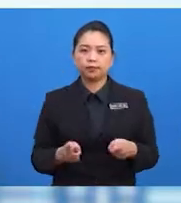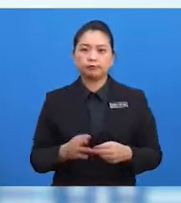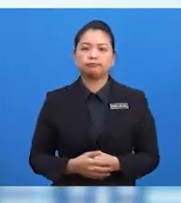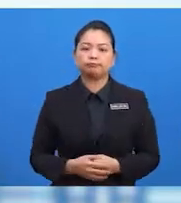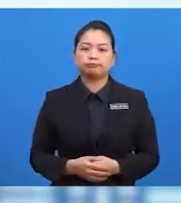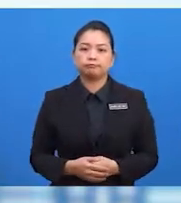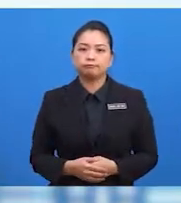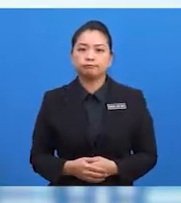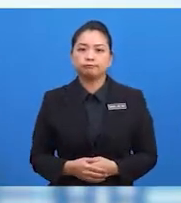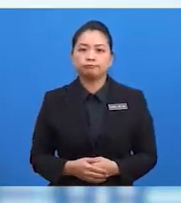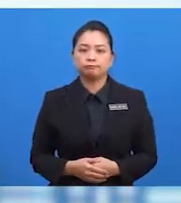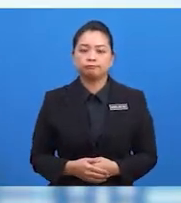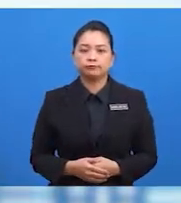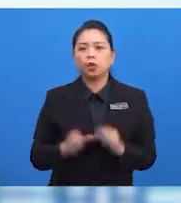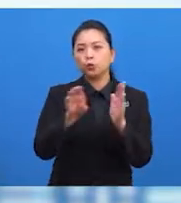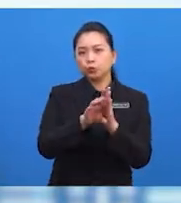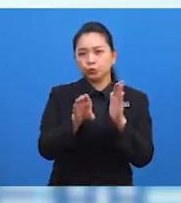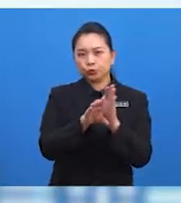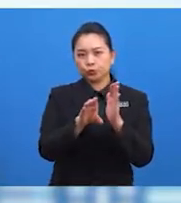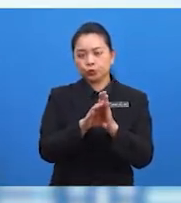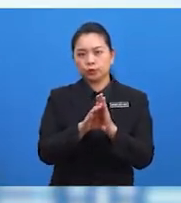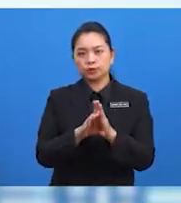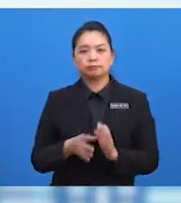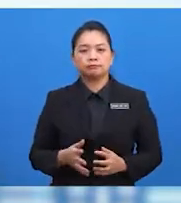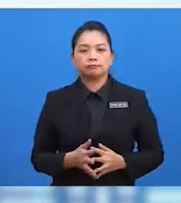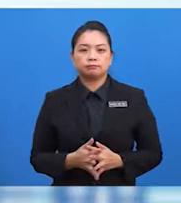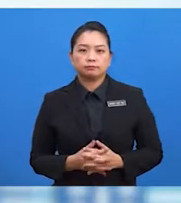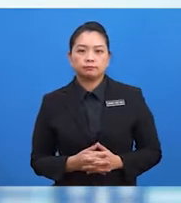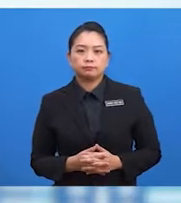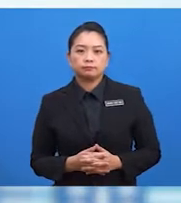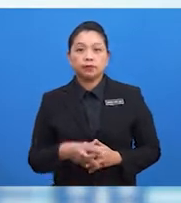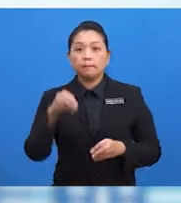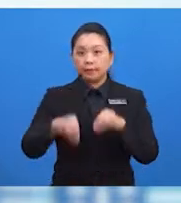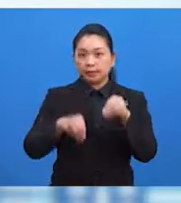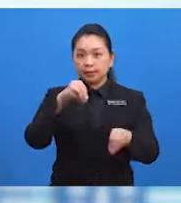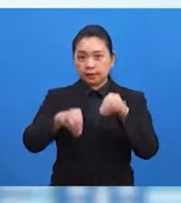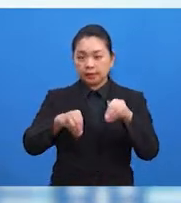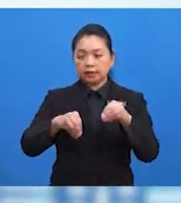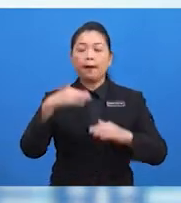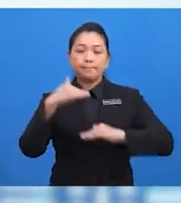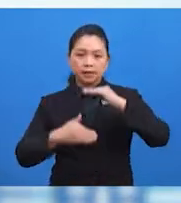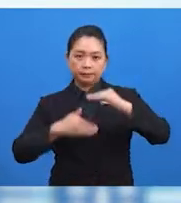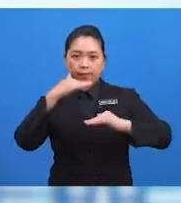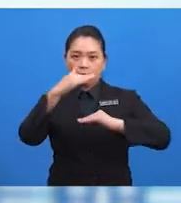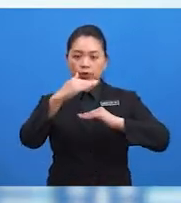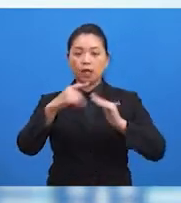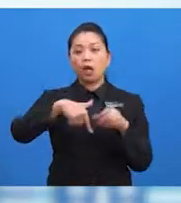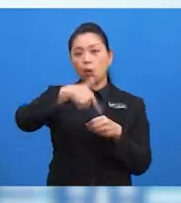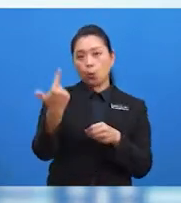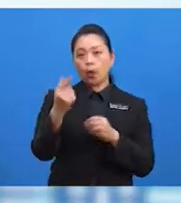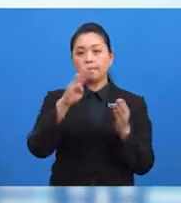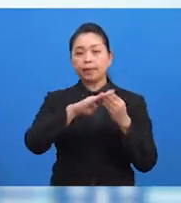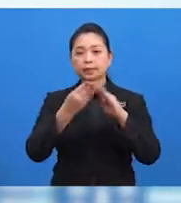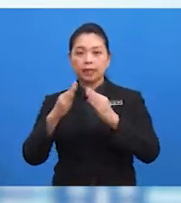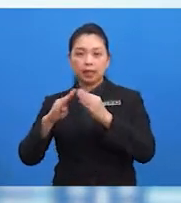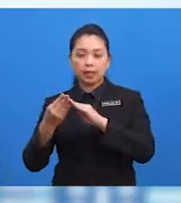Antara sektor-sektor di bawah perkhidmatan ekonomi ialah pertanian dan pembangunan luar bandar, kemudahan